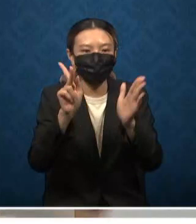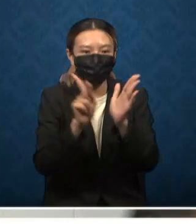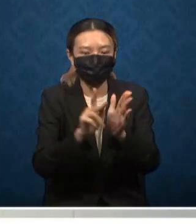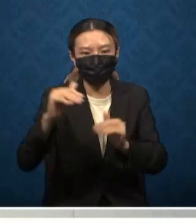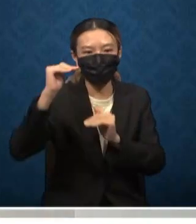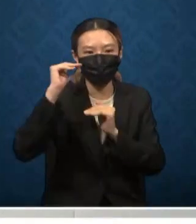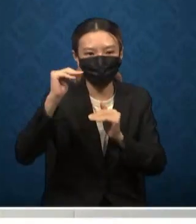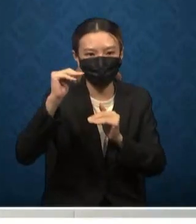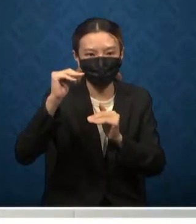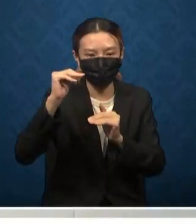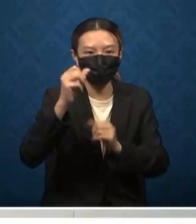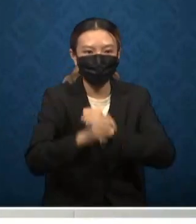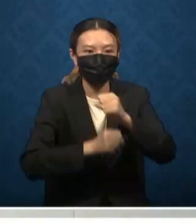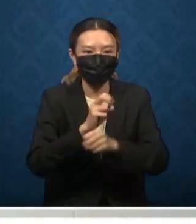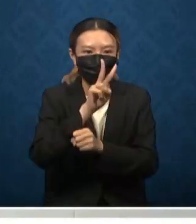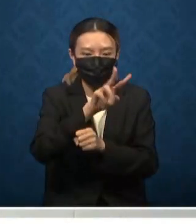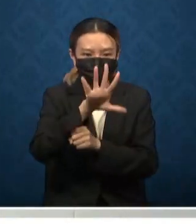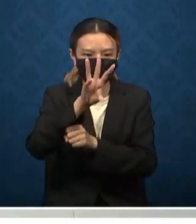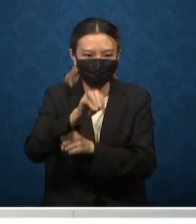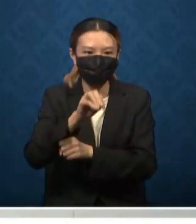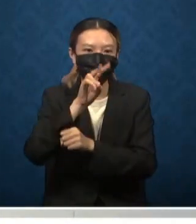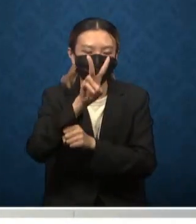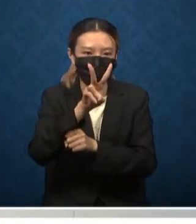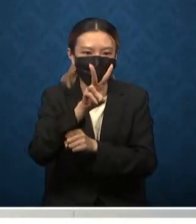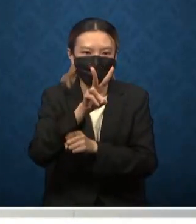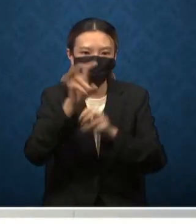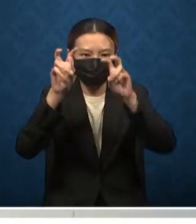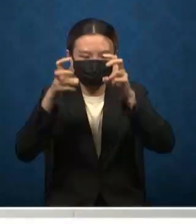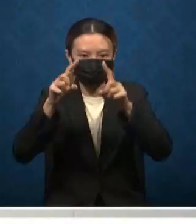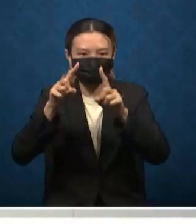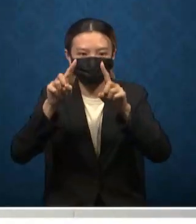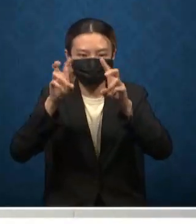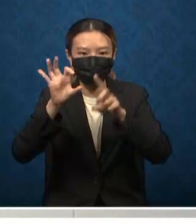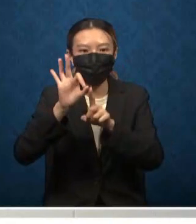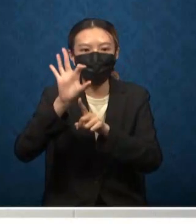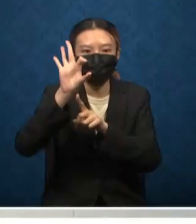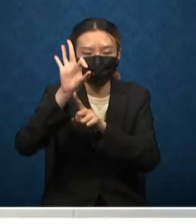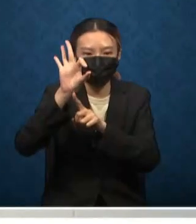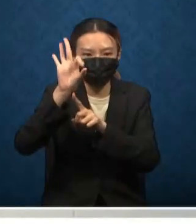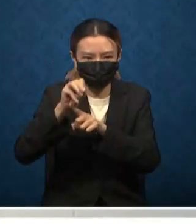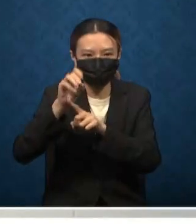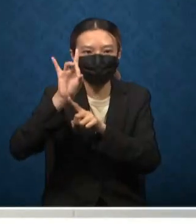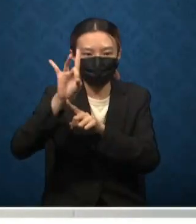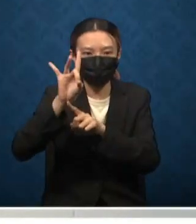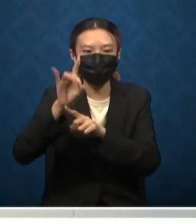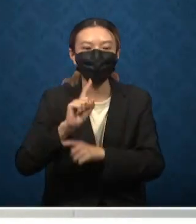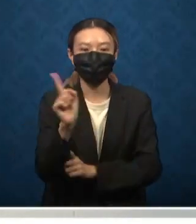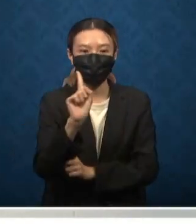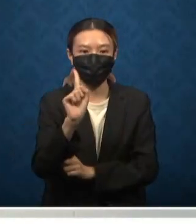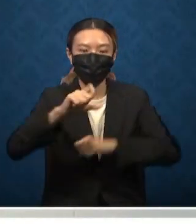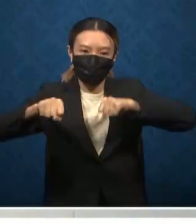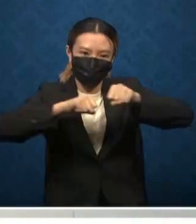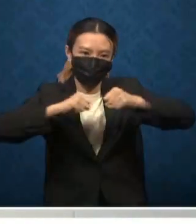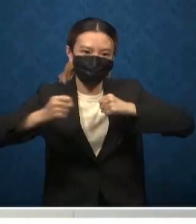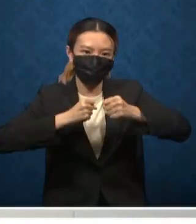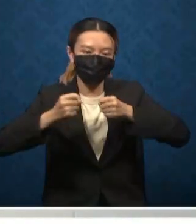พ.ต.ต.2562ข้อ89 18ดังนี้มวยจัด